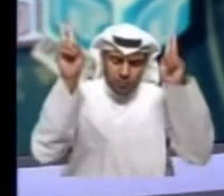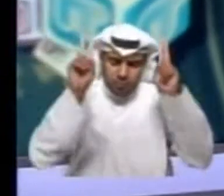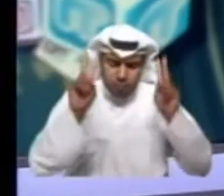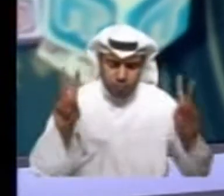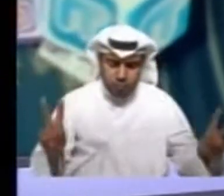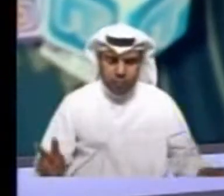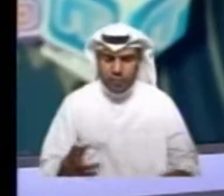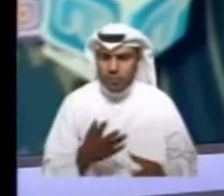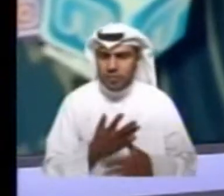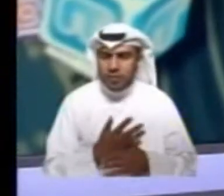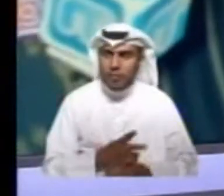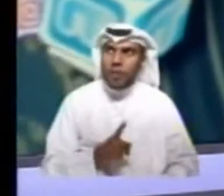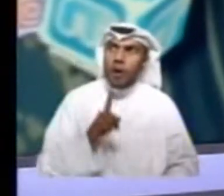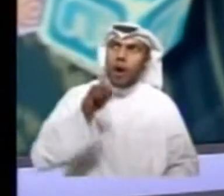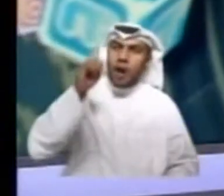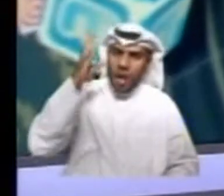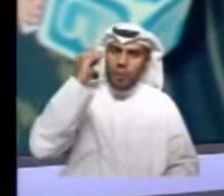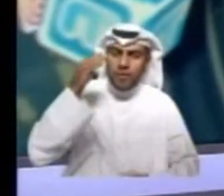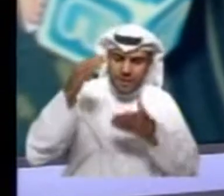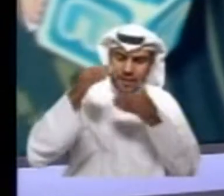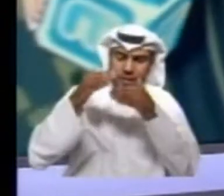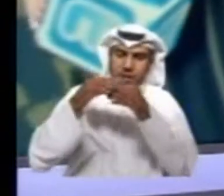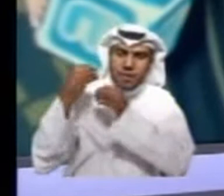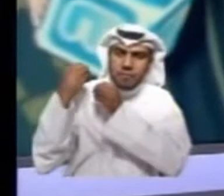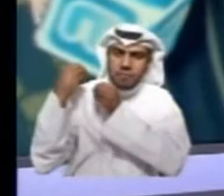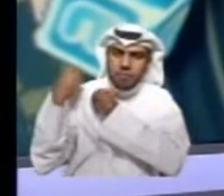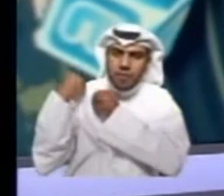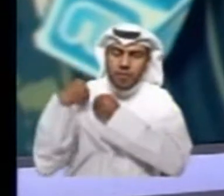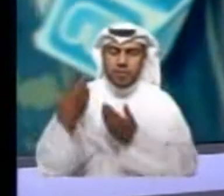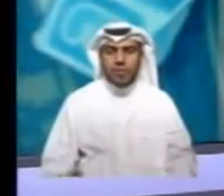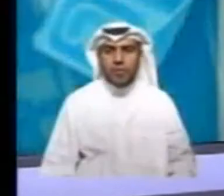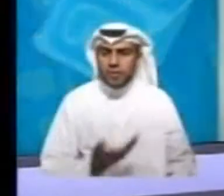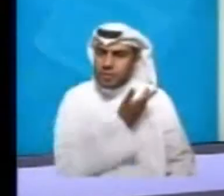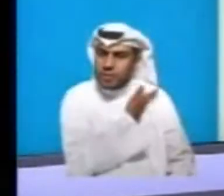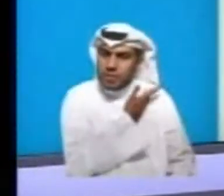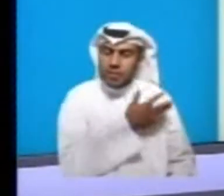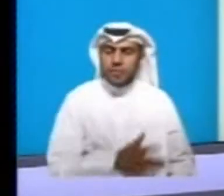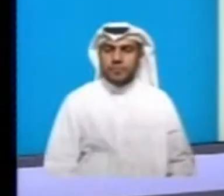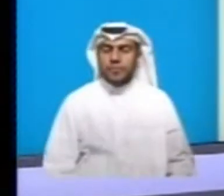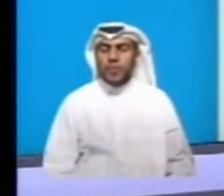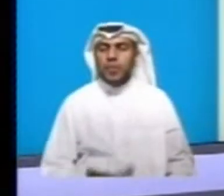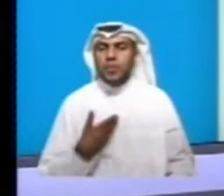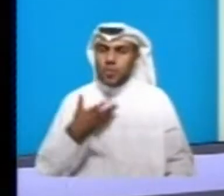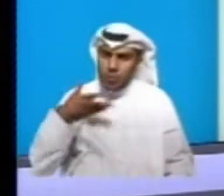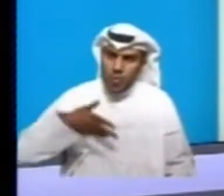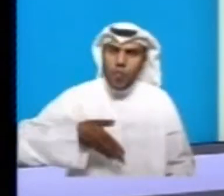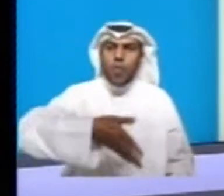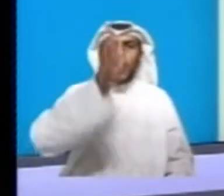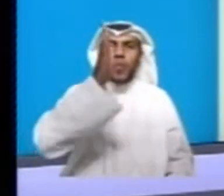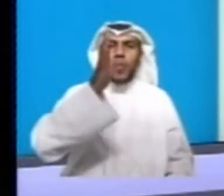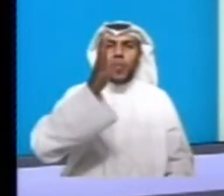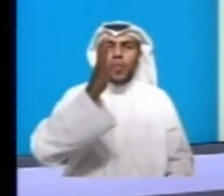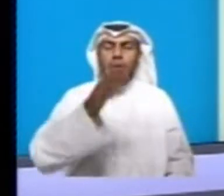وتقربا لله عز وجل. نعم، إنها لحظة انطلاق رحلة الإغاثة. فمن بين مئات